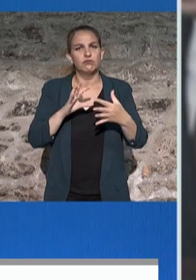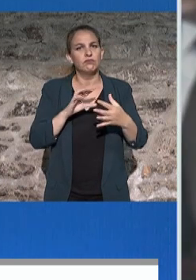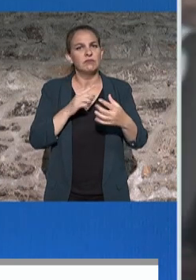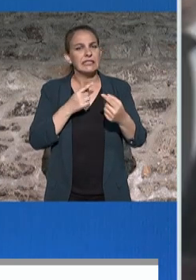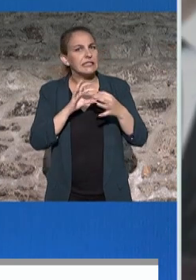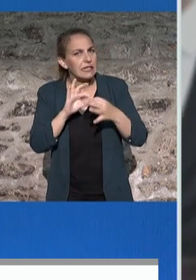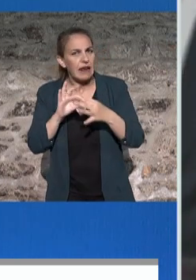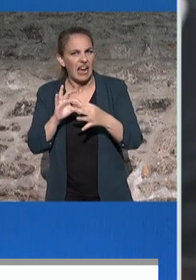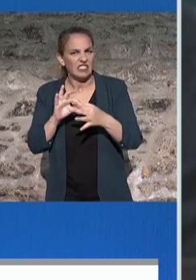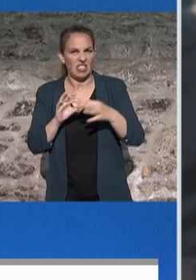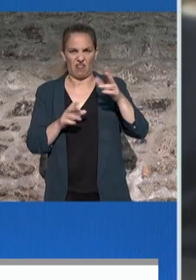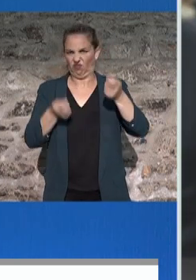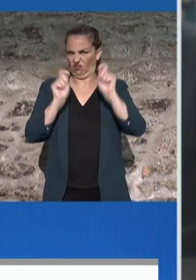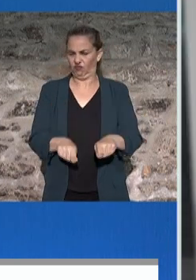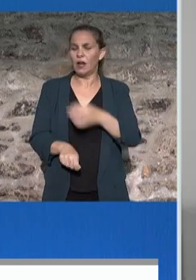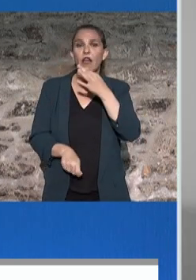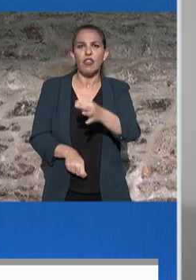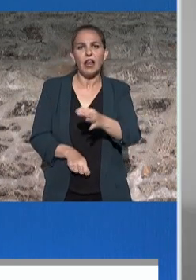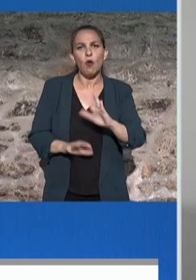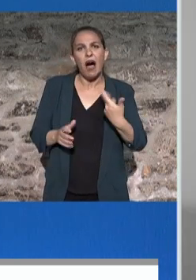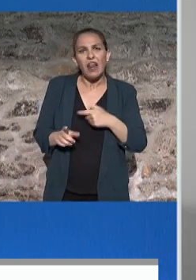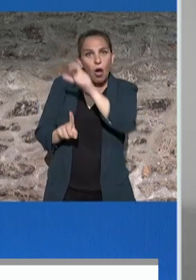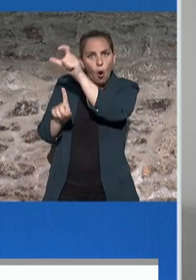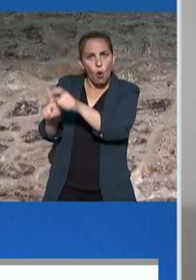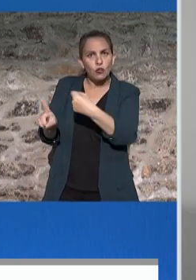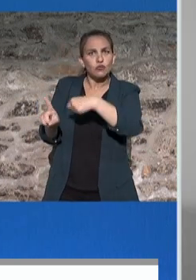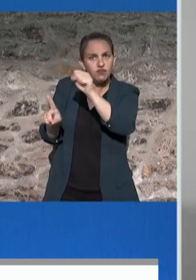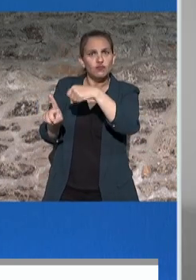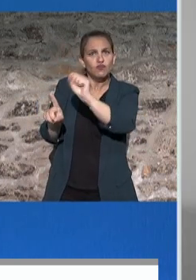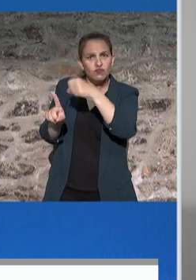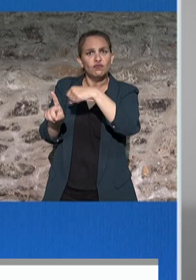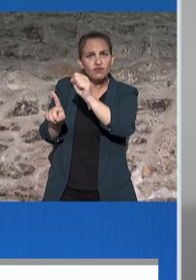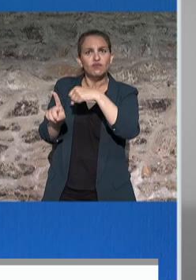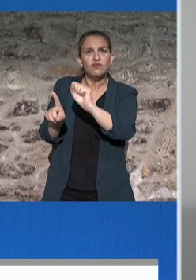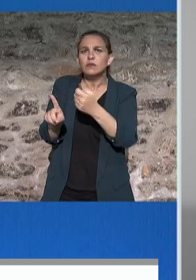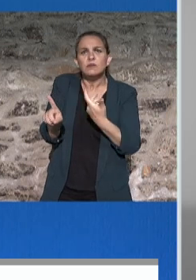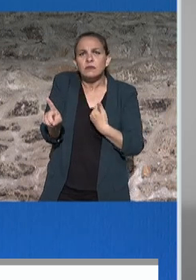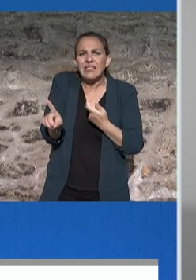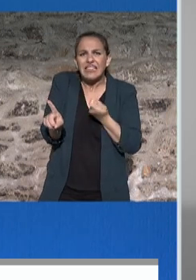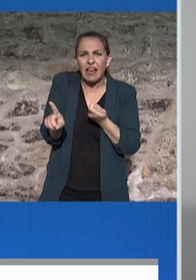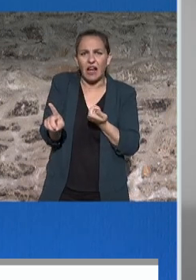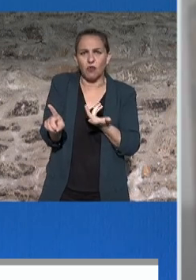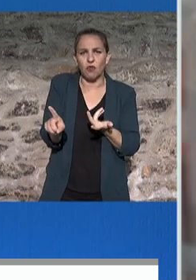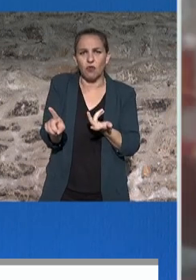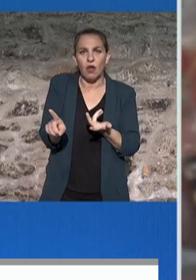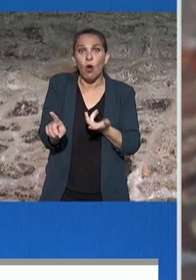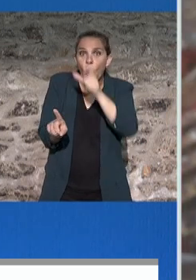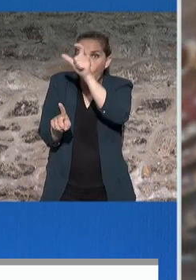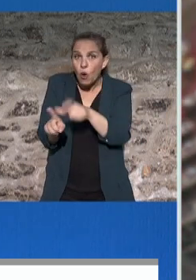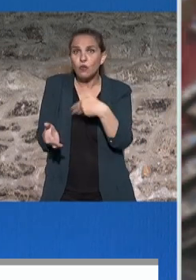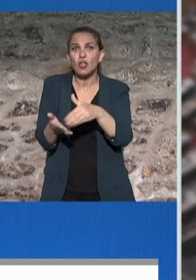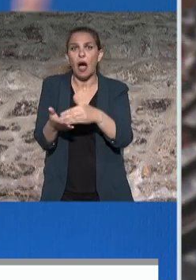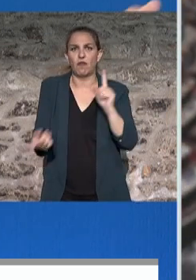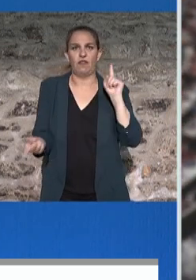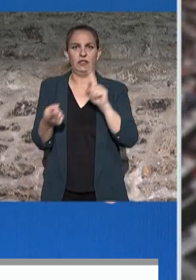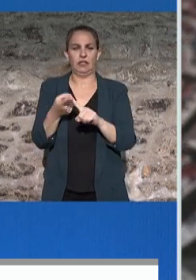Στις 18 του μήνα θα βρεθεί στη Θεσσαλονίκη, ενώ αναμένεται να πραγματοποιήσει την τελευταία του ομιλία στην Αθήνα στις 19 του μήνα στο Θησείο. Ο